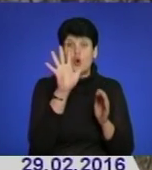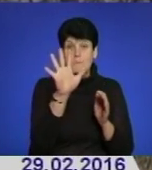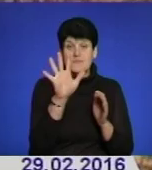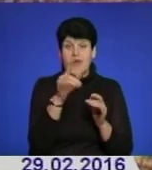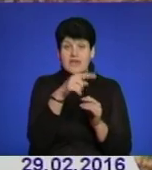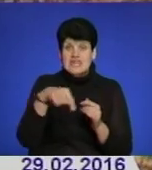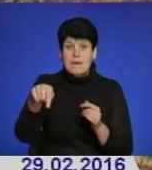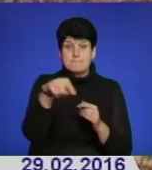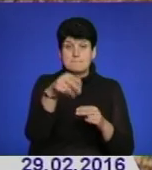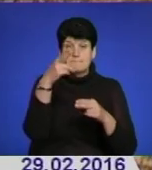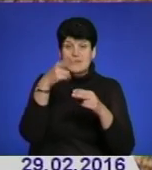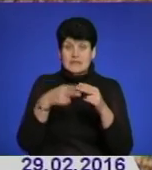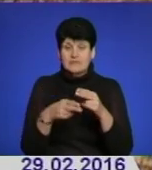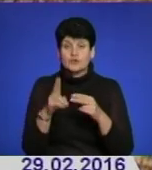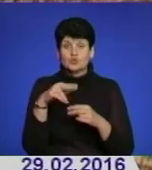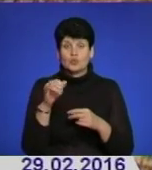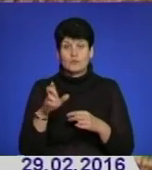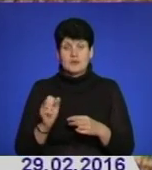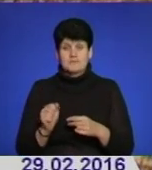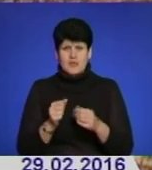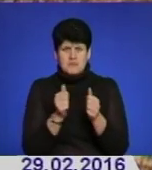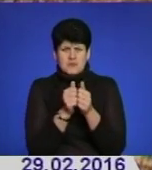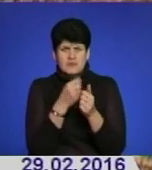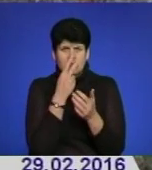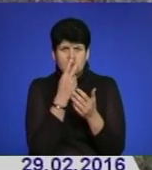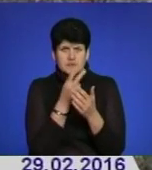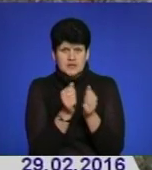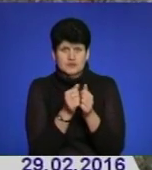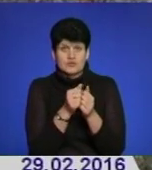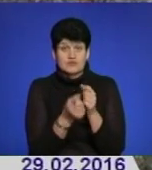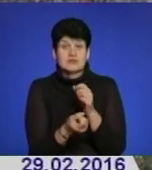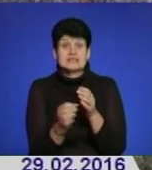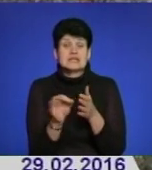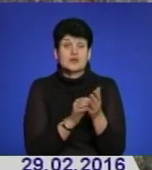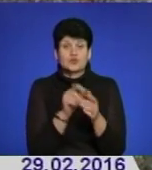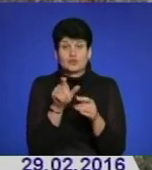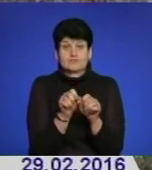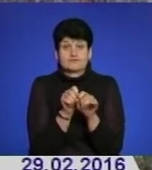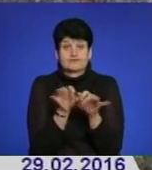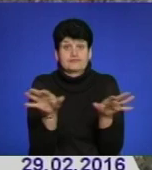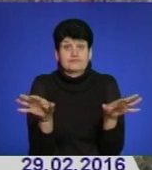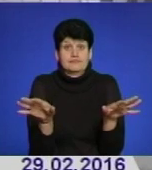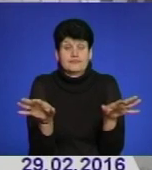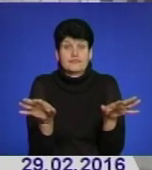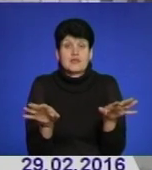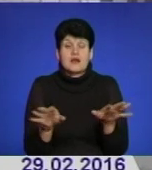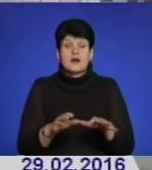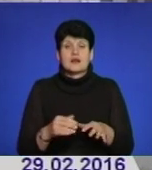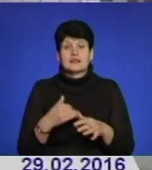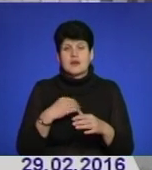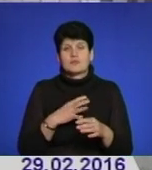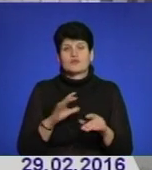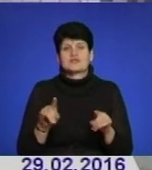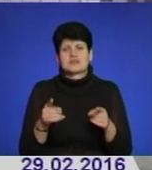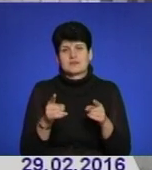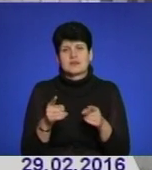дуба. Приблизившись ближче до цих осіб, вони зразу ж в лісі порозбігалися в різні сторони. Разом з тим нами був затриманий